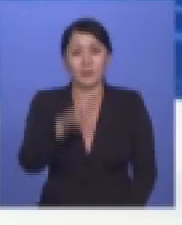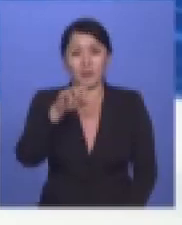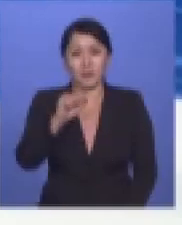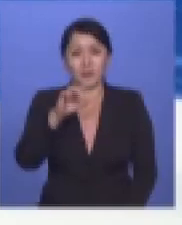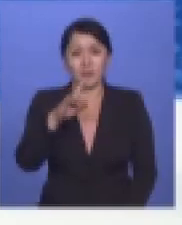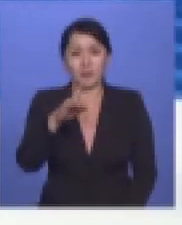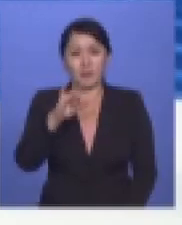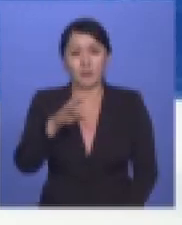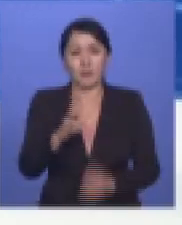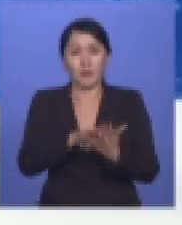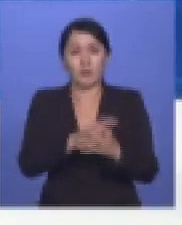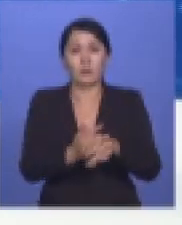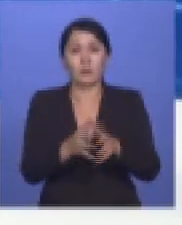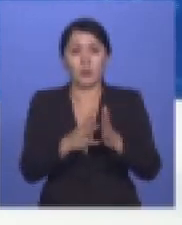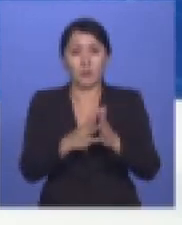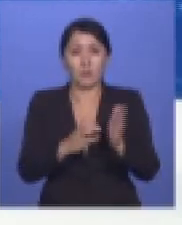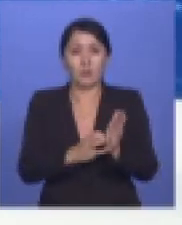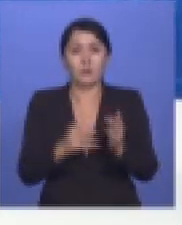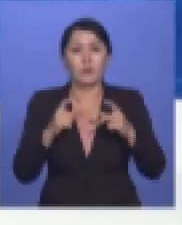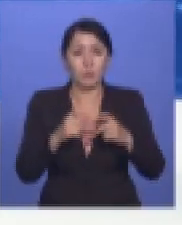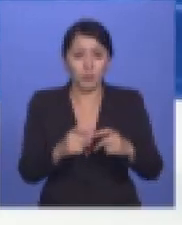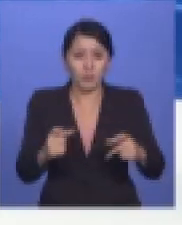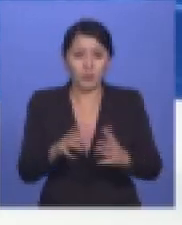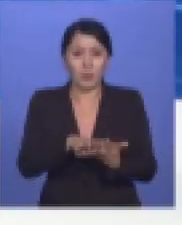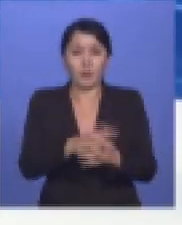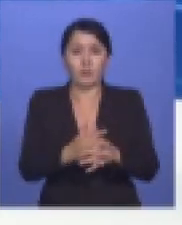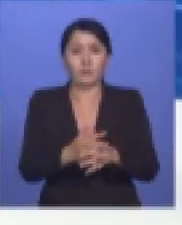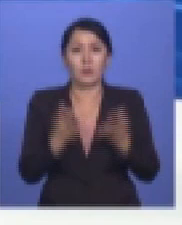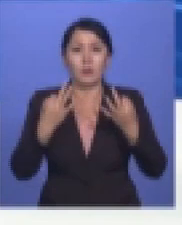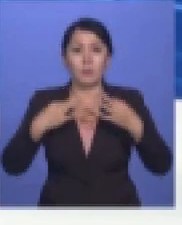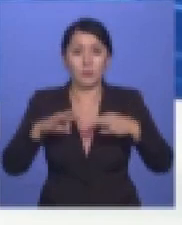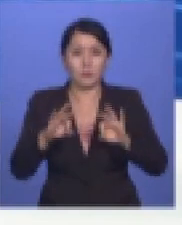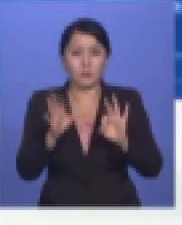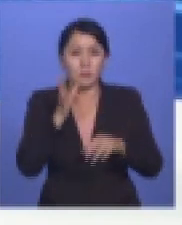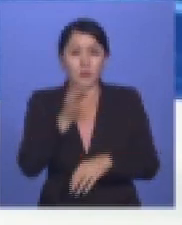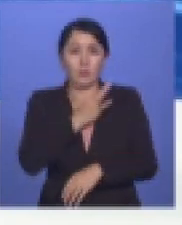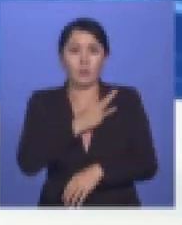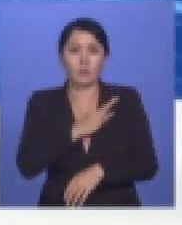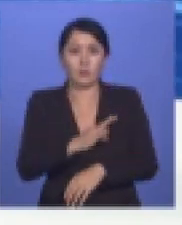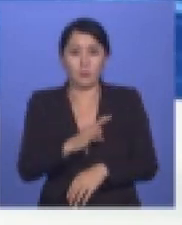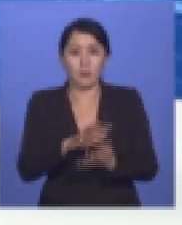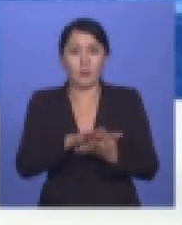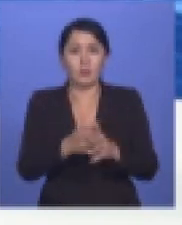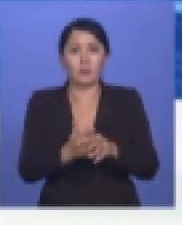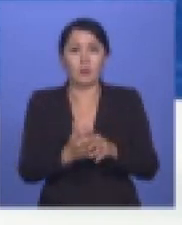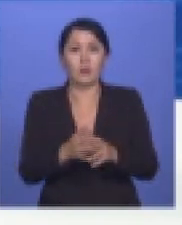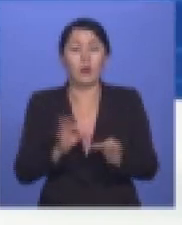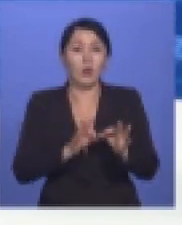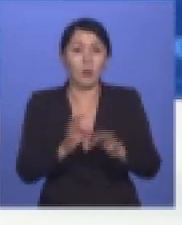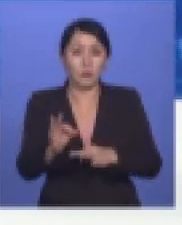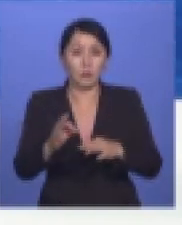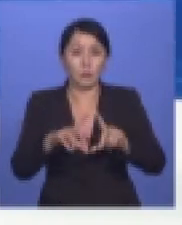Қызылжар ауданы Налобина ауылында 900-дан астам адам тұрады. Ауыл тұрғындарының бос уақытын тиімді әрі пайдалы өткізу үшін биыл елді